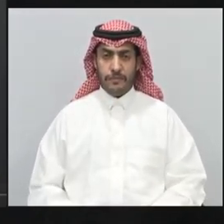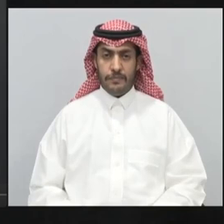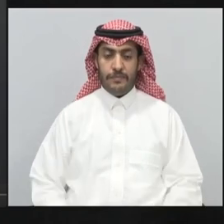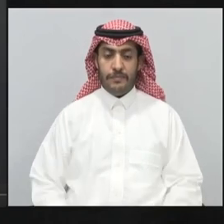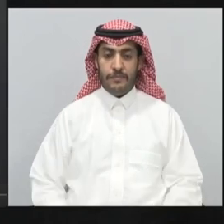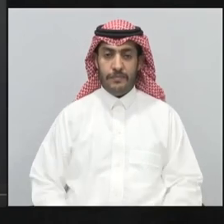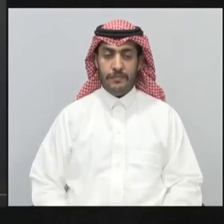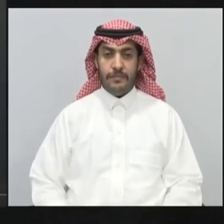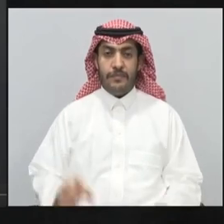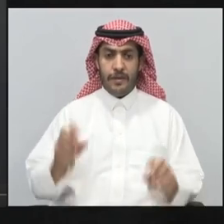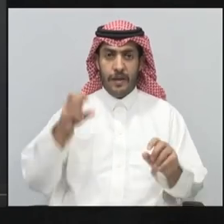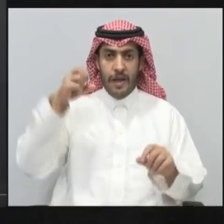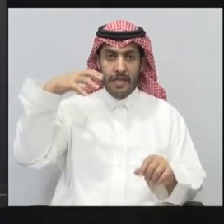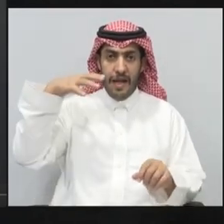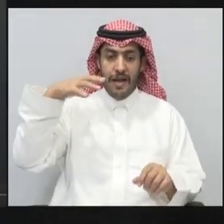اضاءه